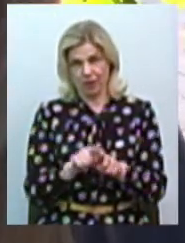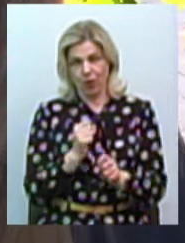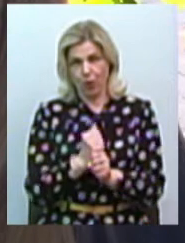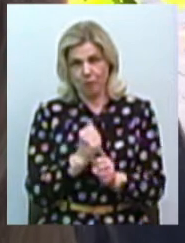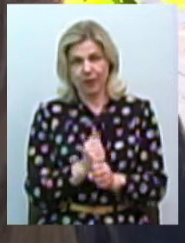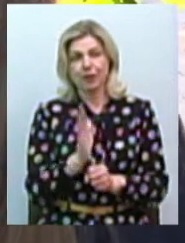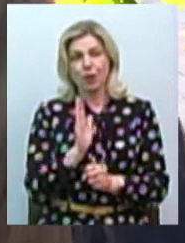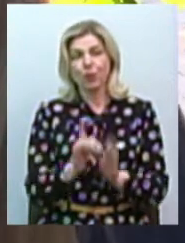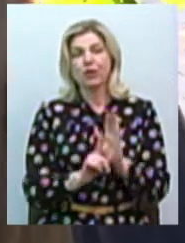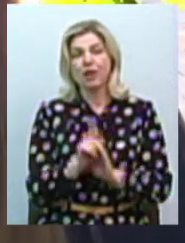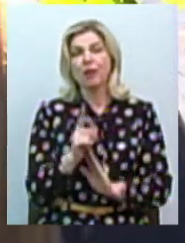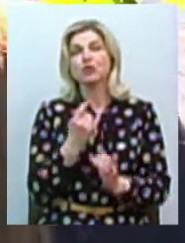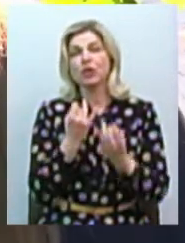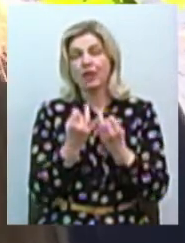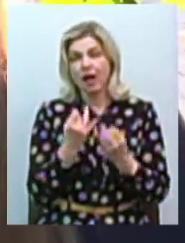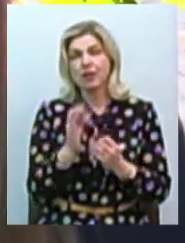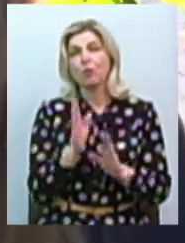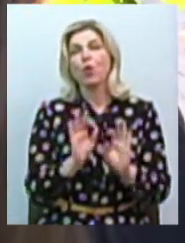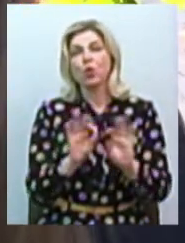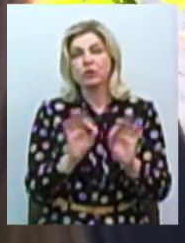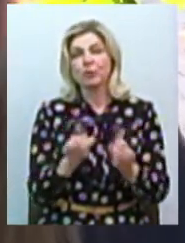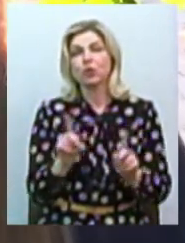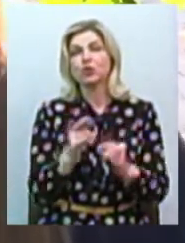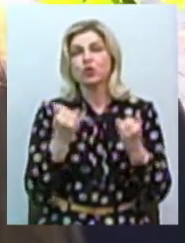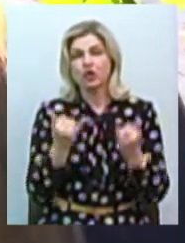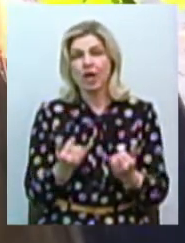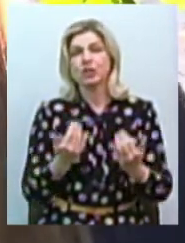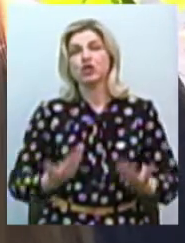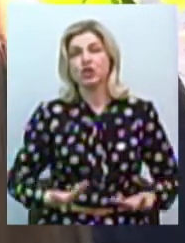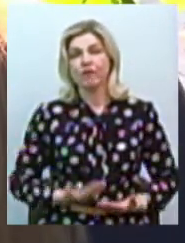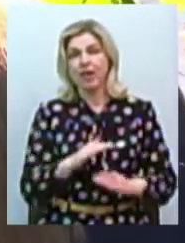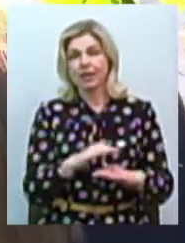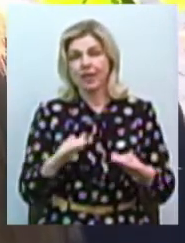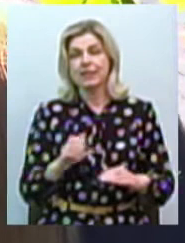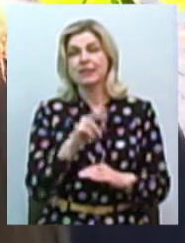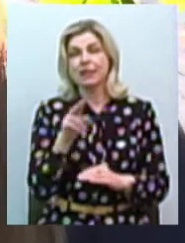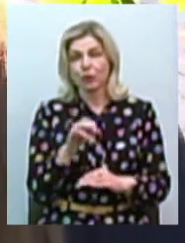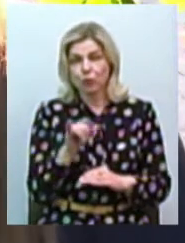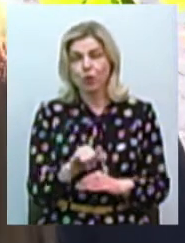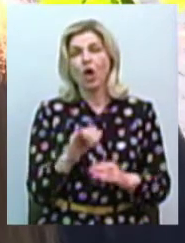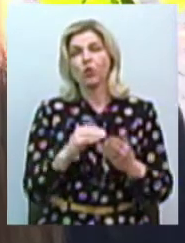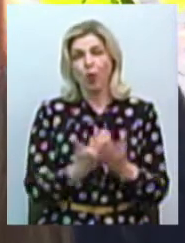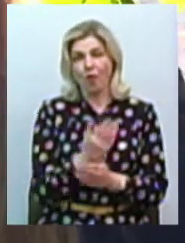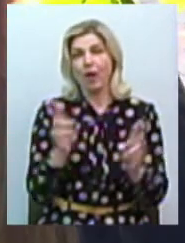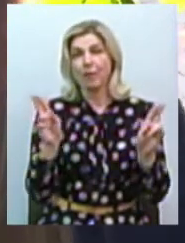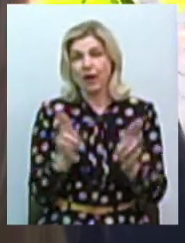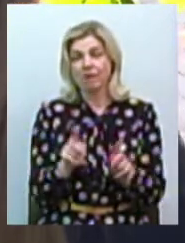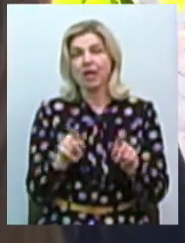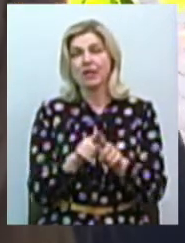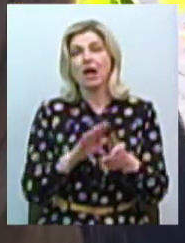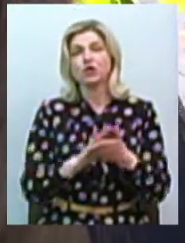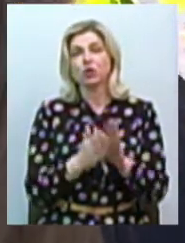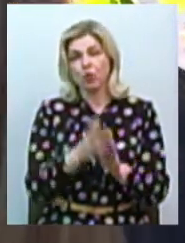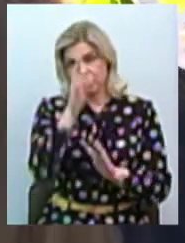так розпочинати, їм будемо розповідати, що зараз ми живемо в дитячому садочку за новими правилами, тому що така ситуація в країні,